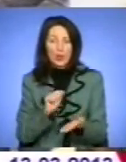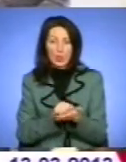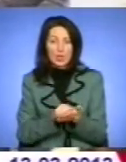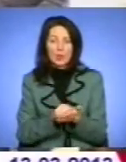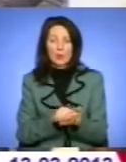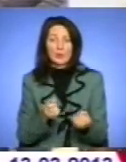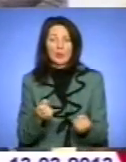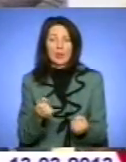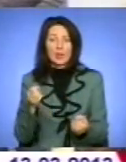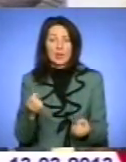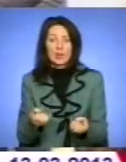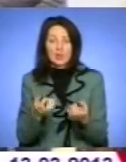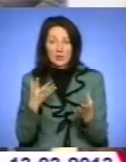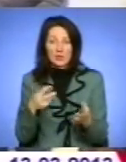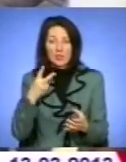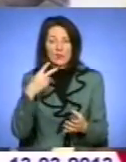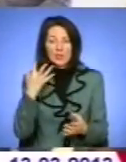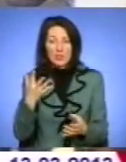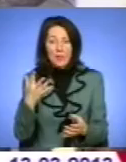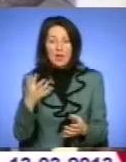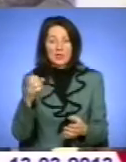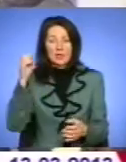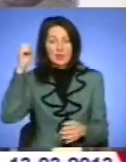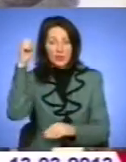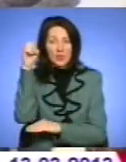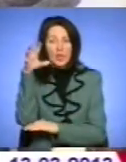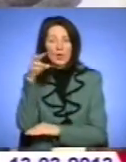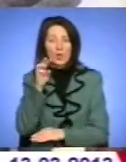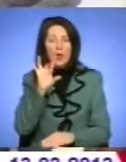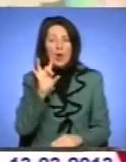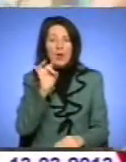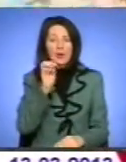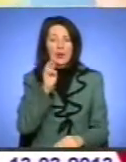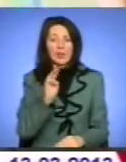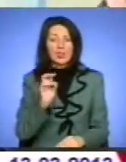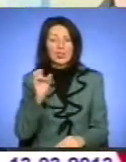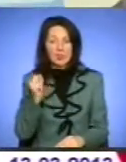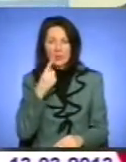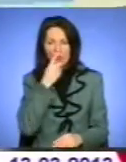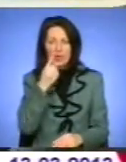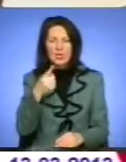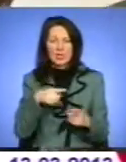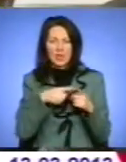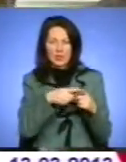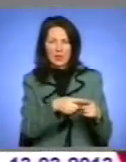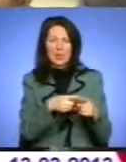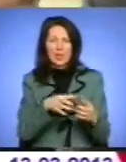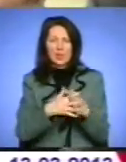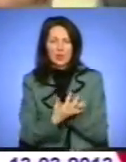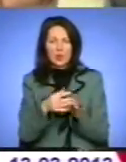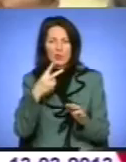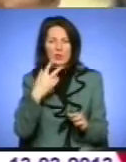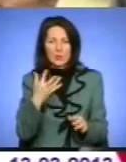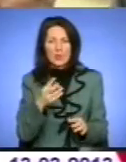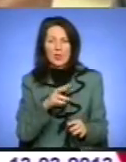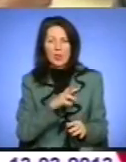25 світильників у Ришнівці, це віддалене село, 5 кілометрів від сільської ради. Виконуючи доручення голови обласної державної адміністрації